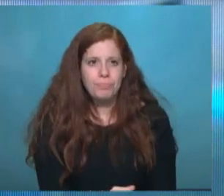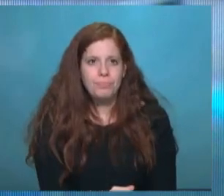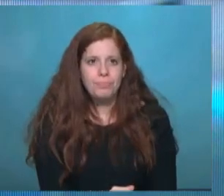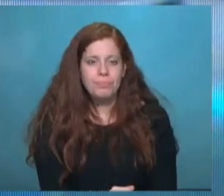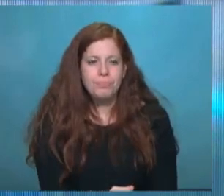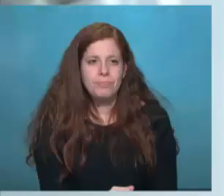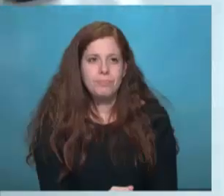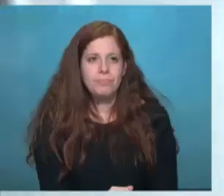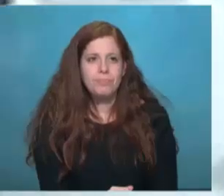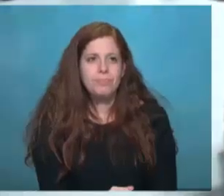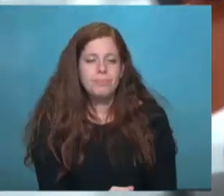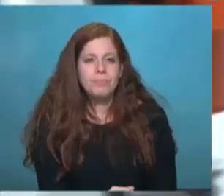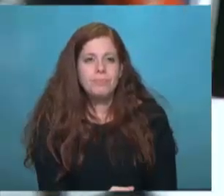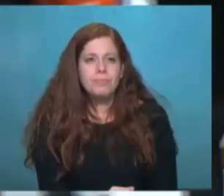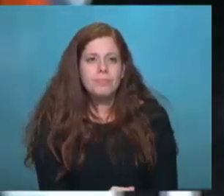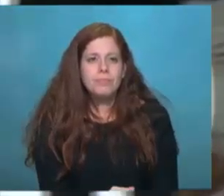הטכנולוגיה.